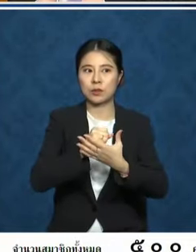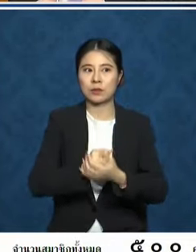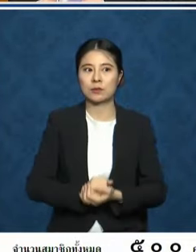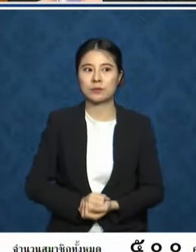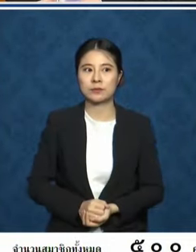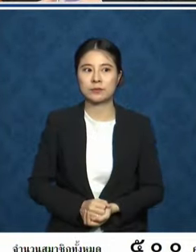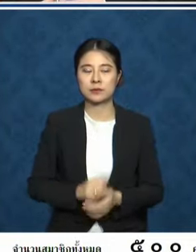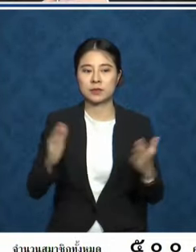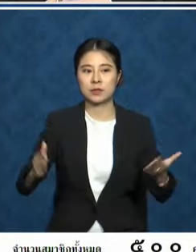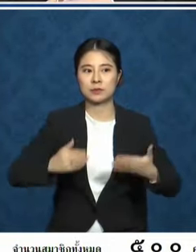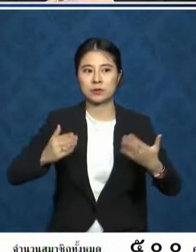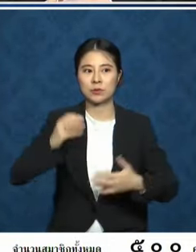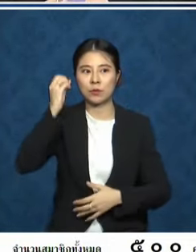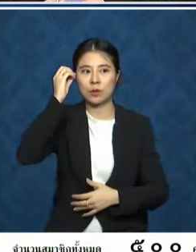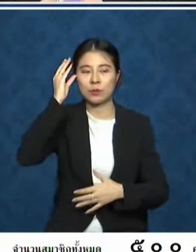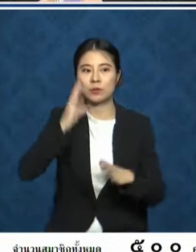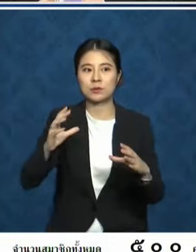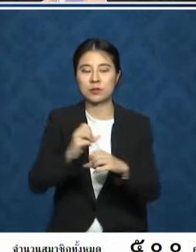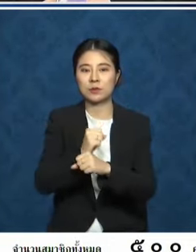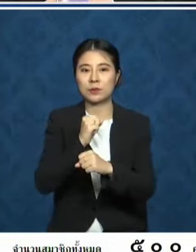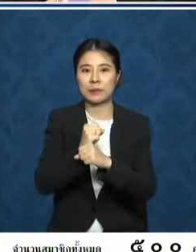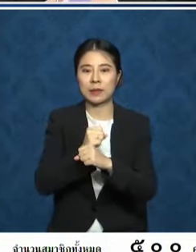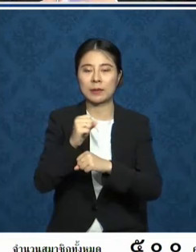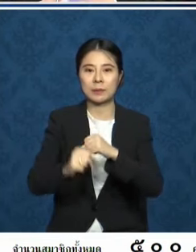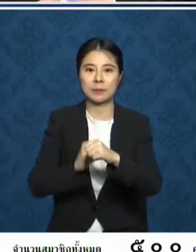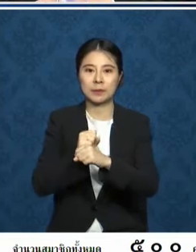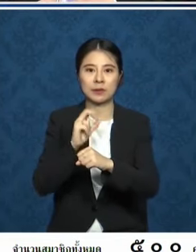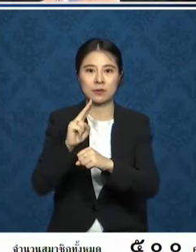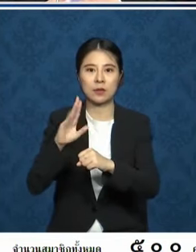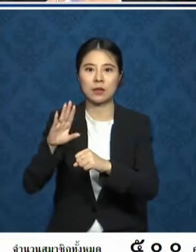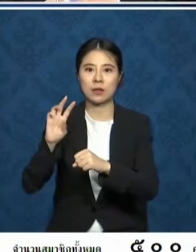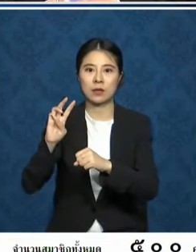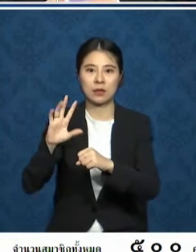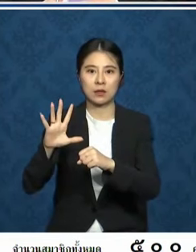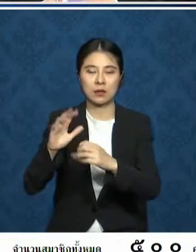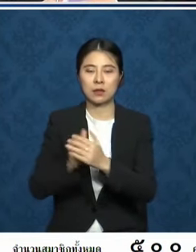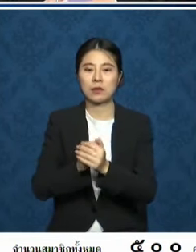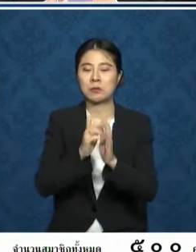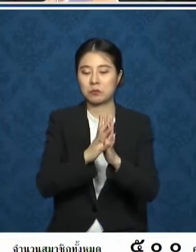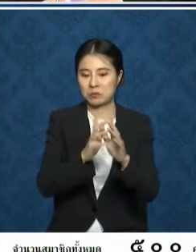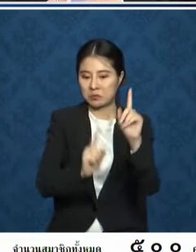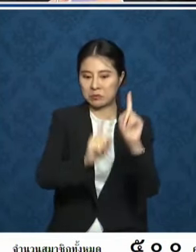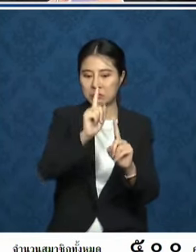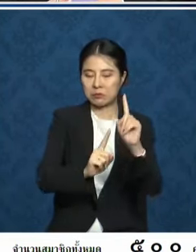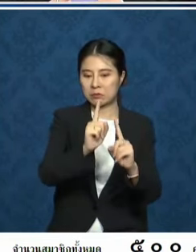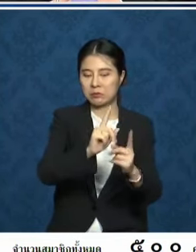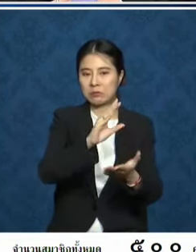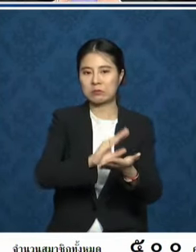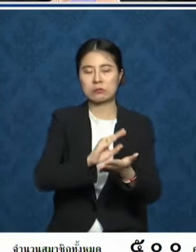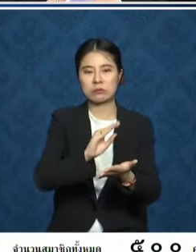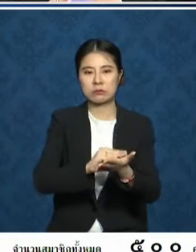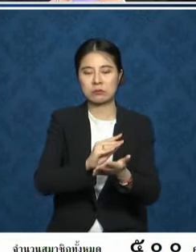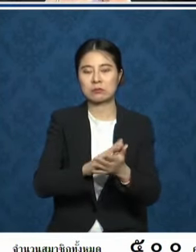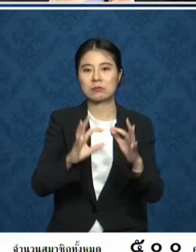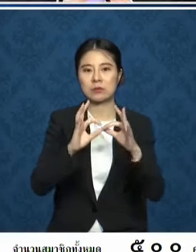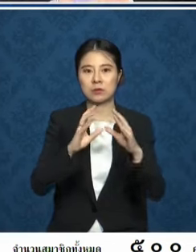สรปผลกดำเนนงานของสวทช.นป 2565 เราจะชี้วความสำเร็จของการลงทุนด้านวิทยาศา